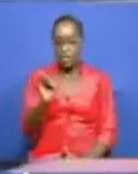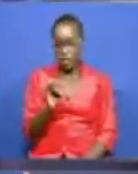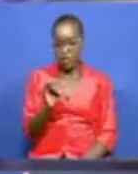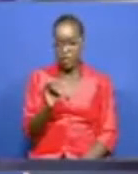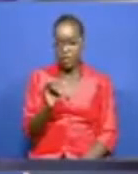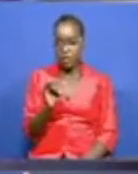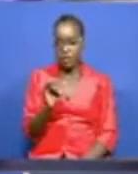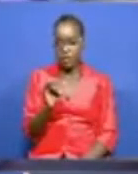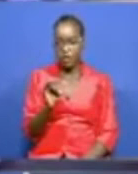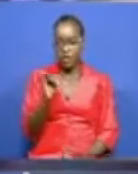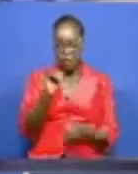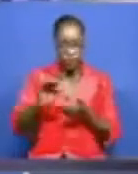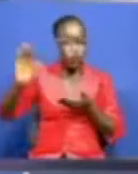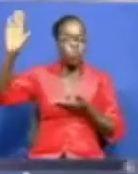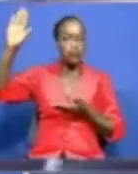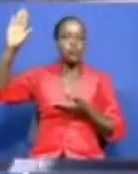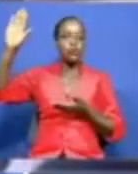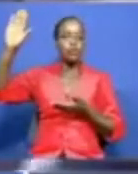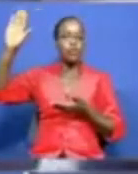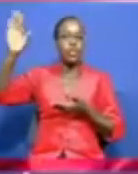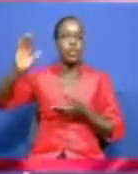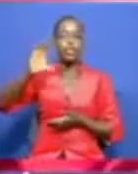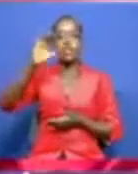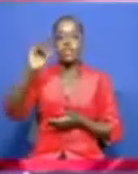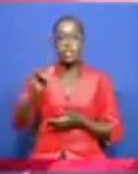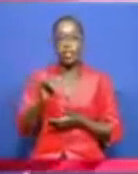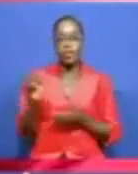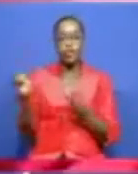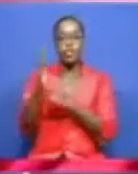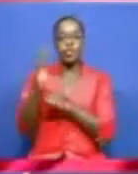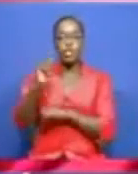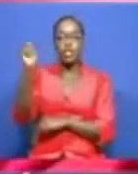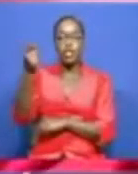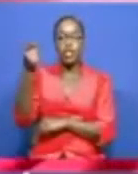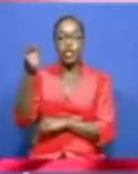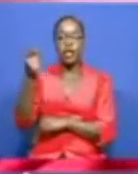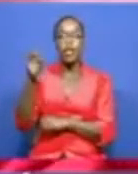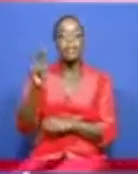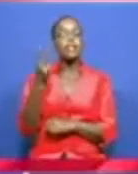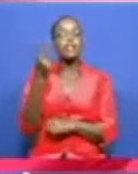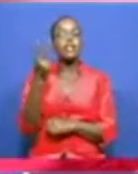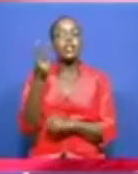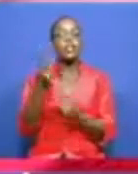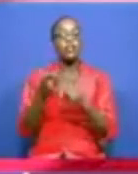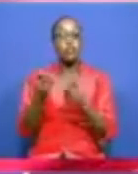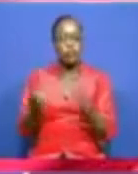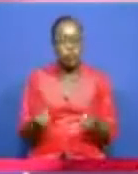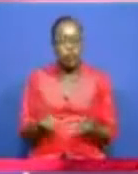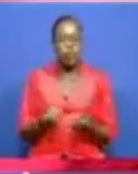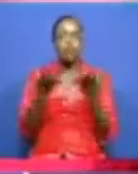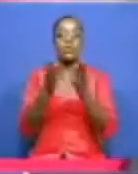Maraga aliapishwa mamlakani kuwa jaji mkuu wa 14 wa Kenya na wa pili tangu kuidhinishwa kwa katiba ya